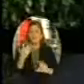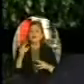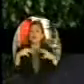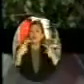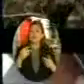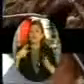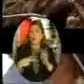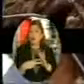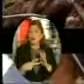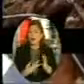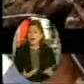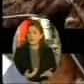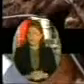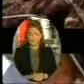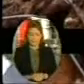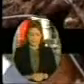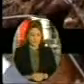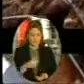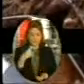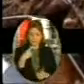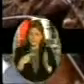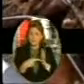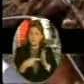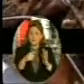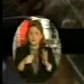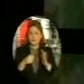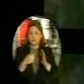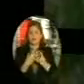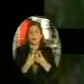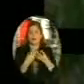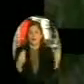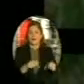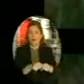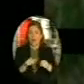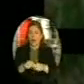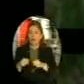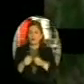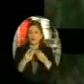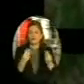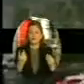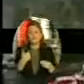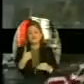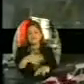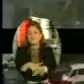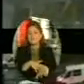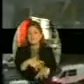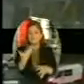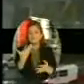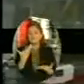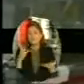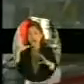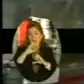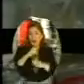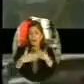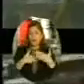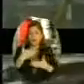יחזור החשמל? מאחר ומדובר בהיקף גדול מאוד של תקלות, אנחנו מצפים שבמהלך הלילה יחזרו לאט